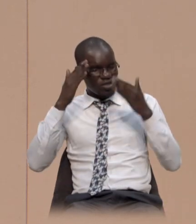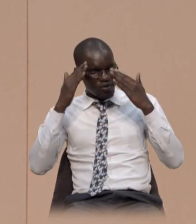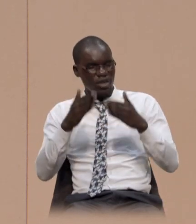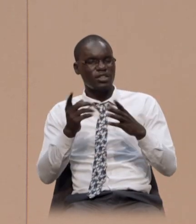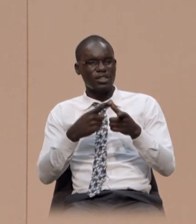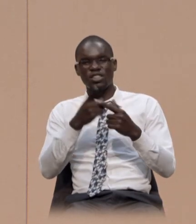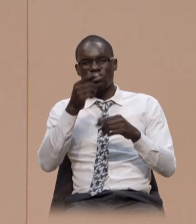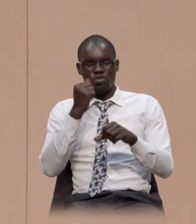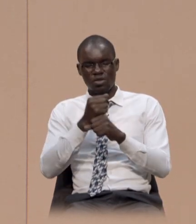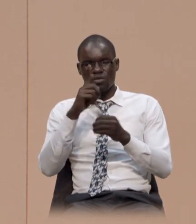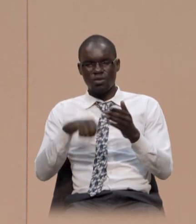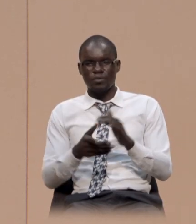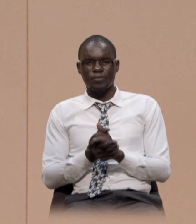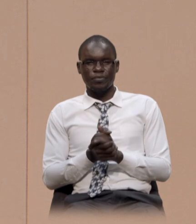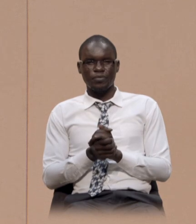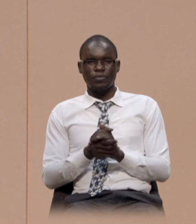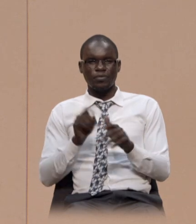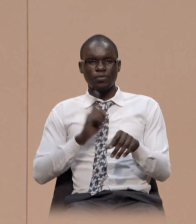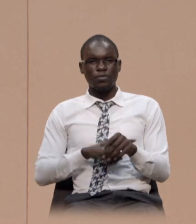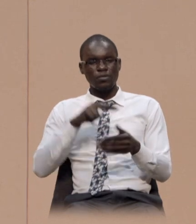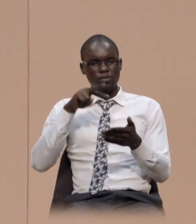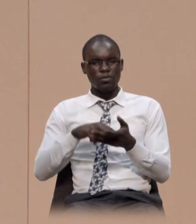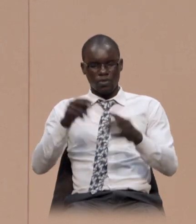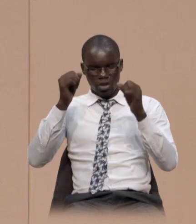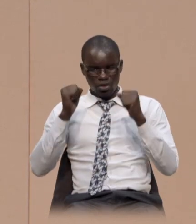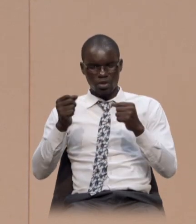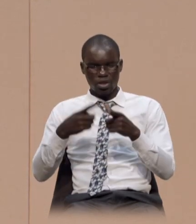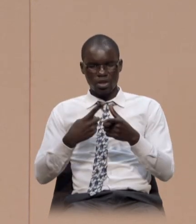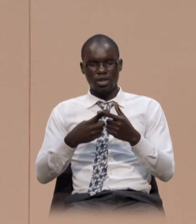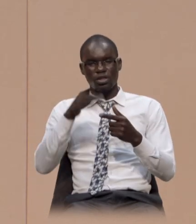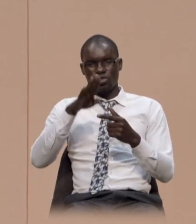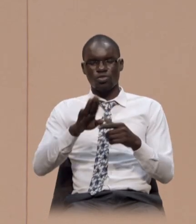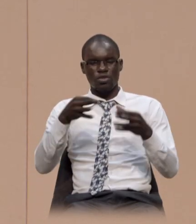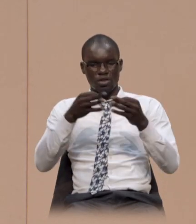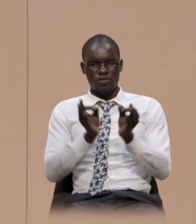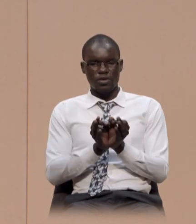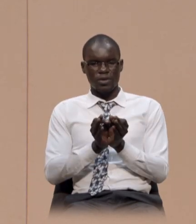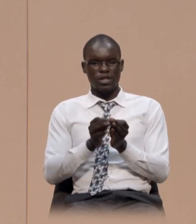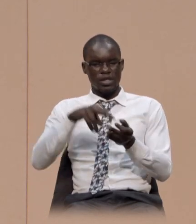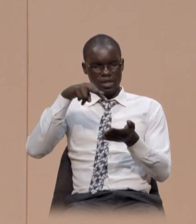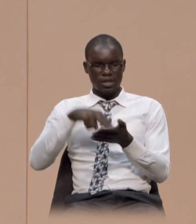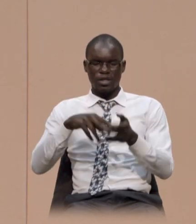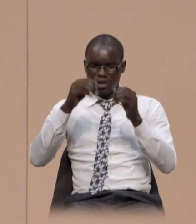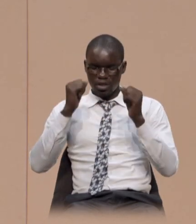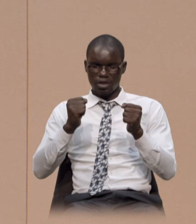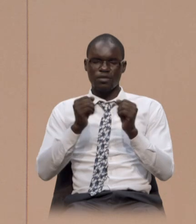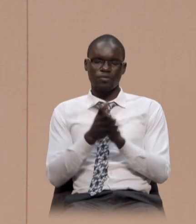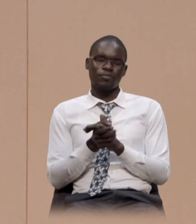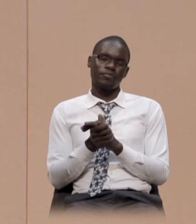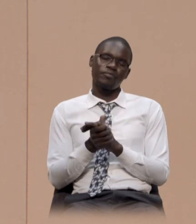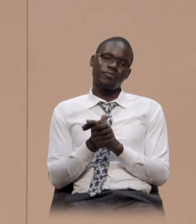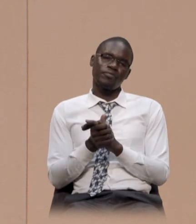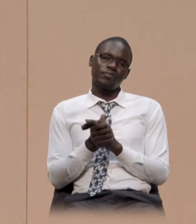Wewe, usipo, ukisimama imara, nyumba yako itasimama. So, wewe